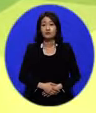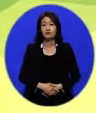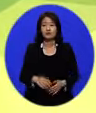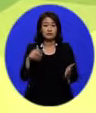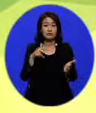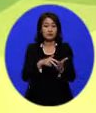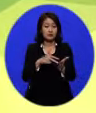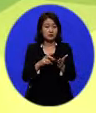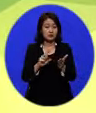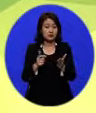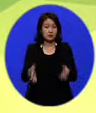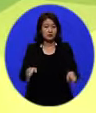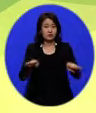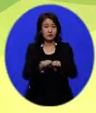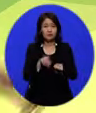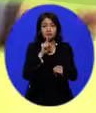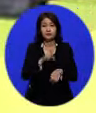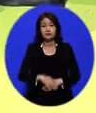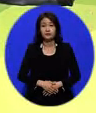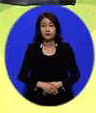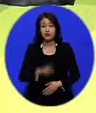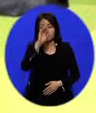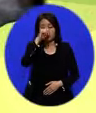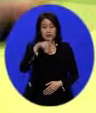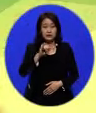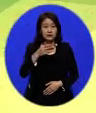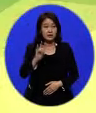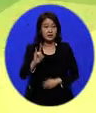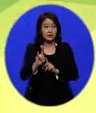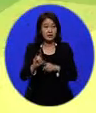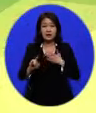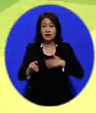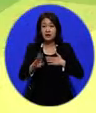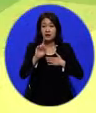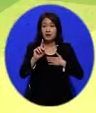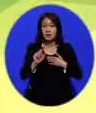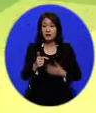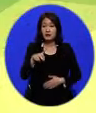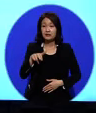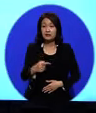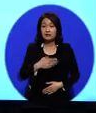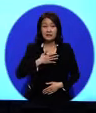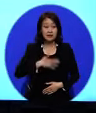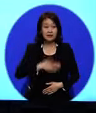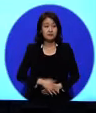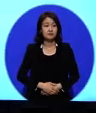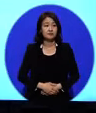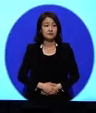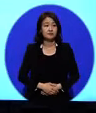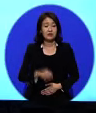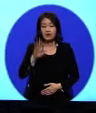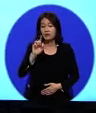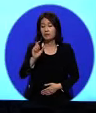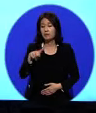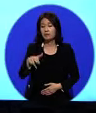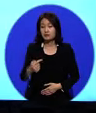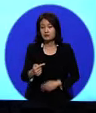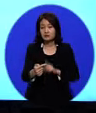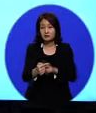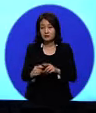재단이 설립이 됐어요. 칸 아카데미가. 자, 박기태 씨는 혹시 방크 아세요? 방크? 자, 방크도요.